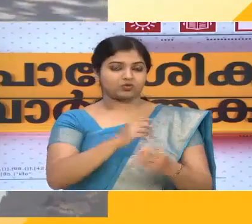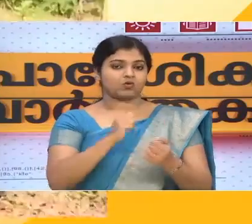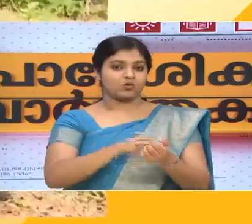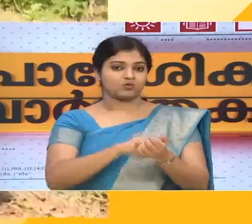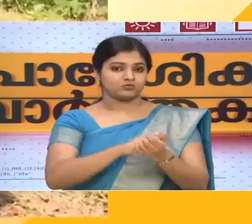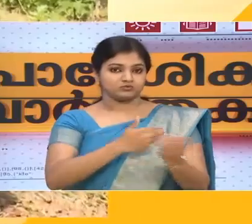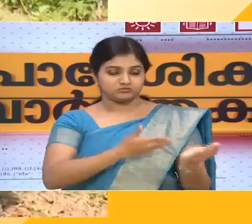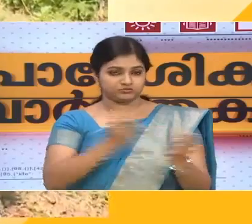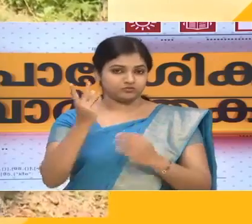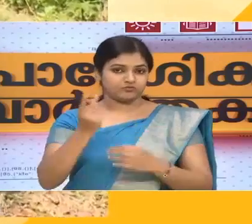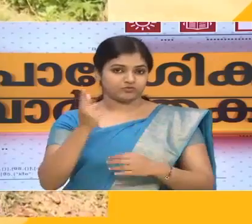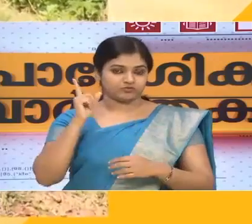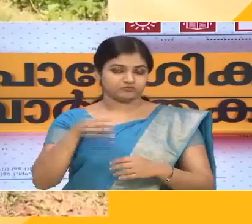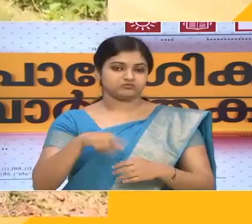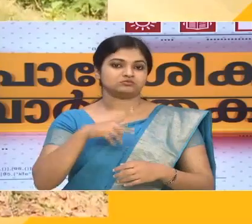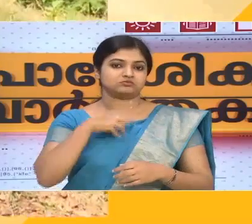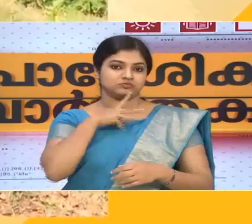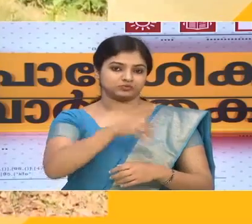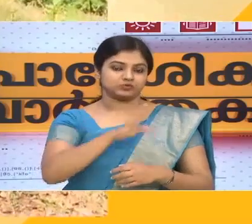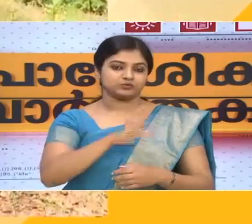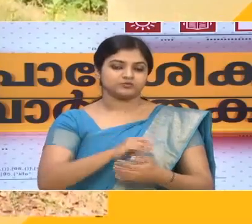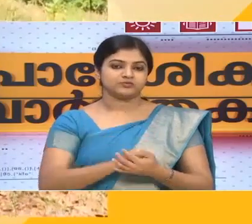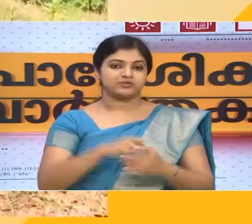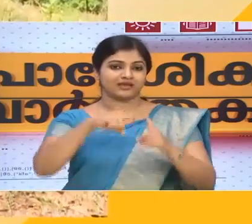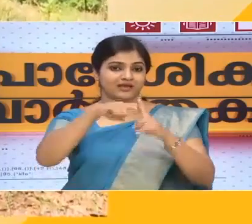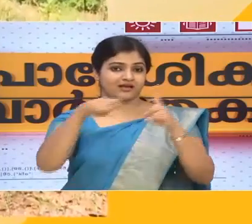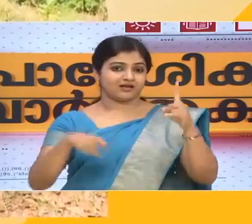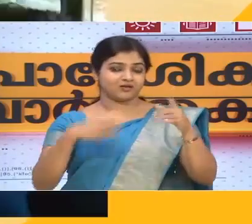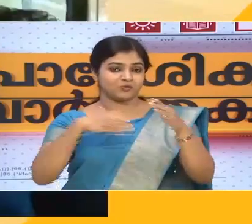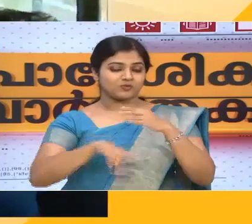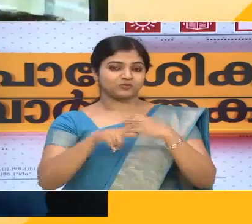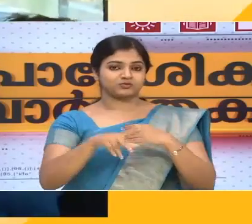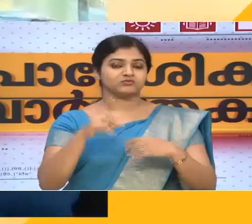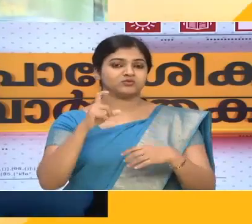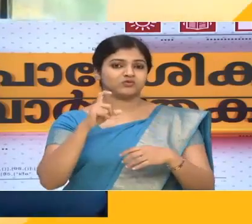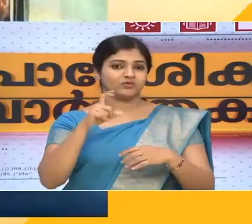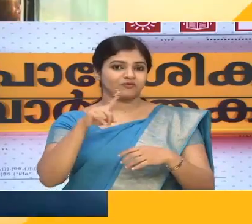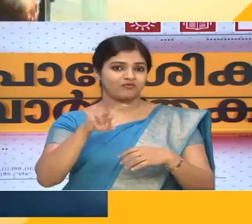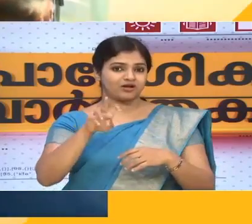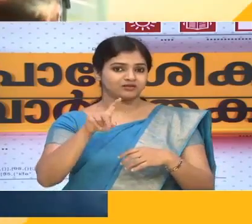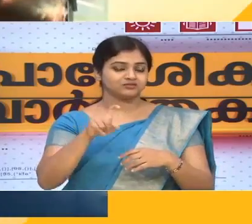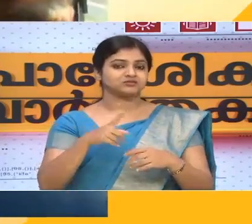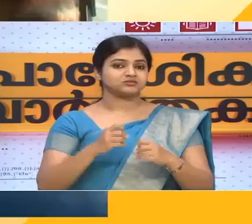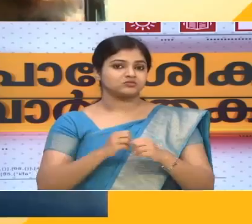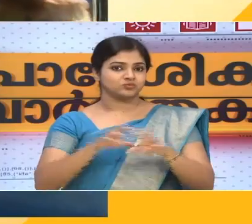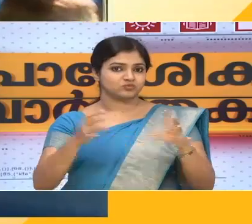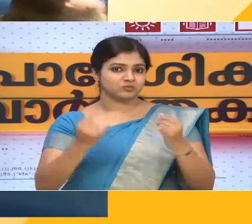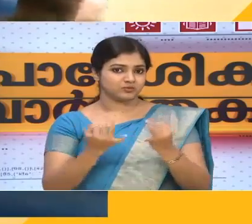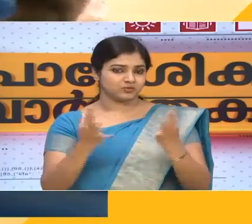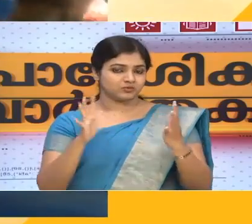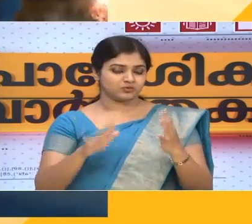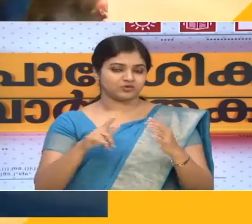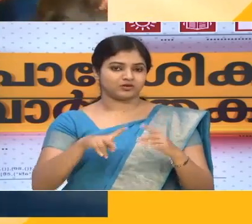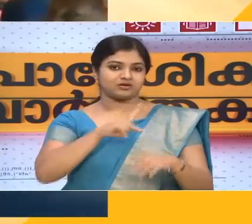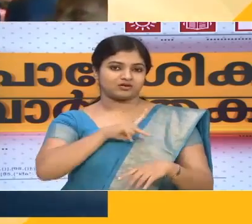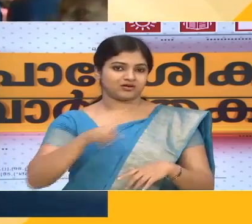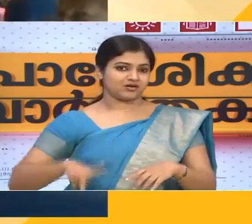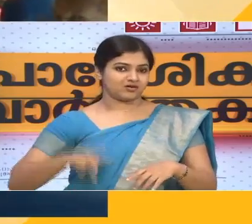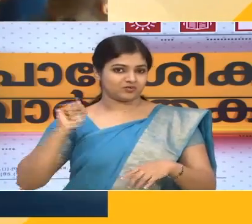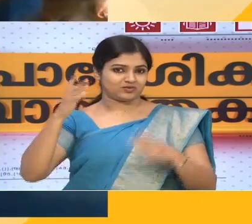ആശുപത്രിയിൽ ചികിത്സ തേടണമെന്ന നിർദ്ദേശവും നൽകുന്നുണ്ട്. കേരളത്തിൽ കൊറോണ ബാധ കൂടുതൽ സ്ഥിരീകരിച്ച സാഹചര്യത്തിലാണ് കർണാടക ആരോഗ്യവകുപ്പ്